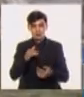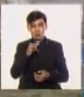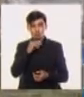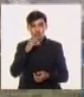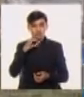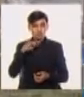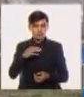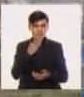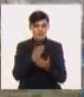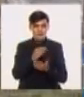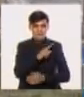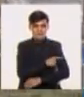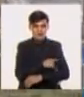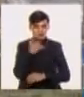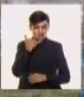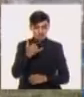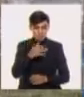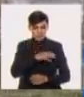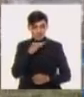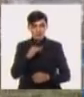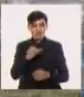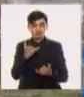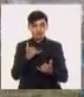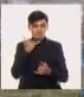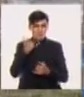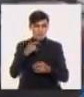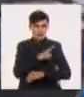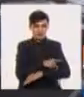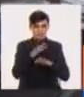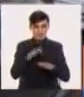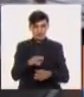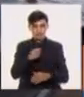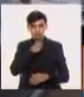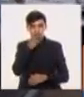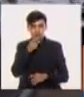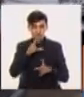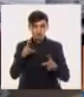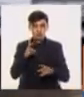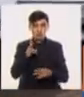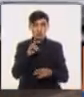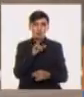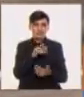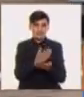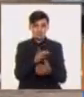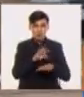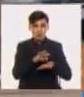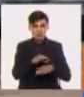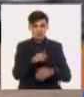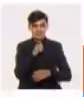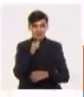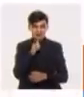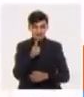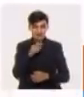врачам. Внимание врачей скорой помощи и больниц сейчас сосредоточено только на пожилых людях с хроническими заболеваниями и сахарным